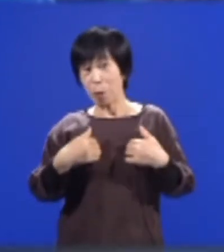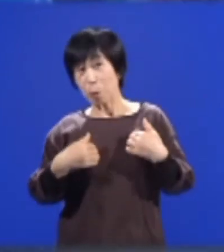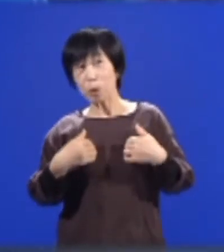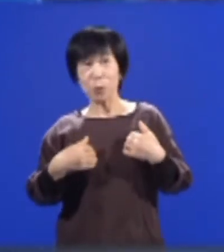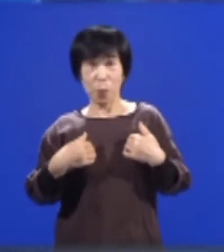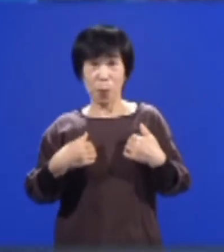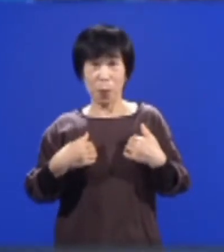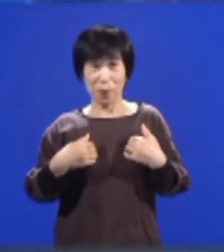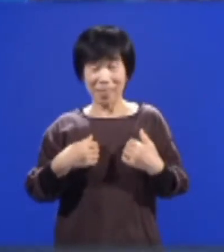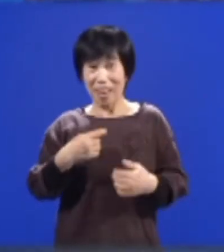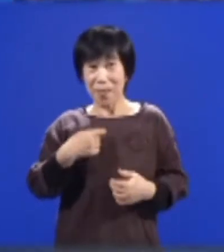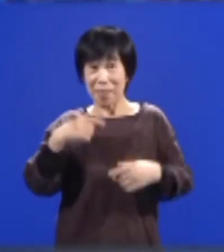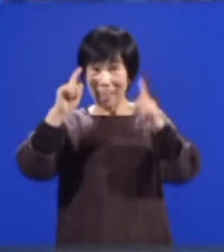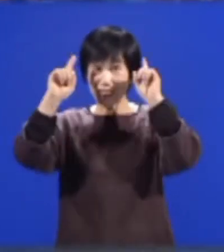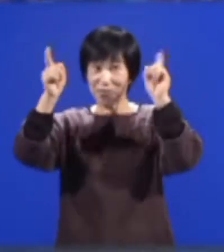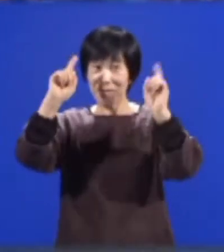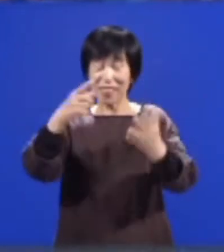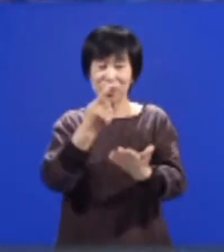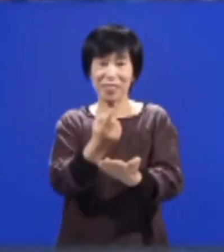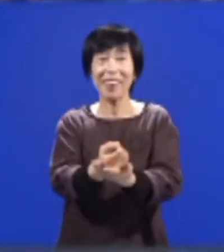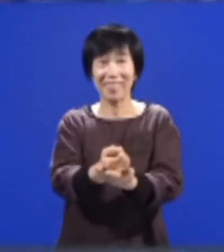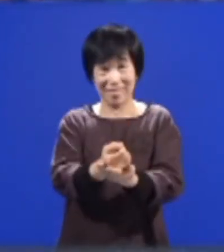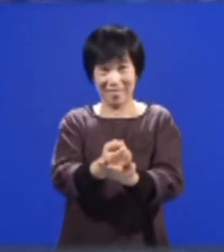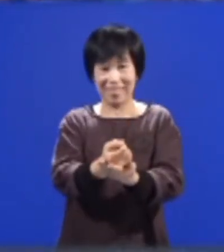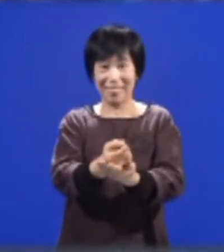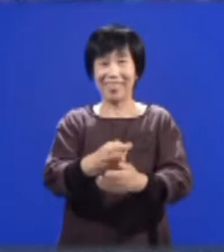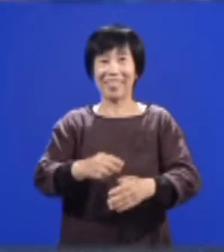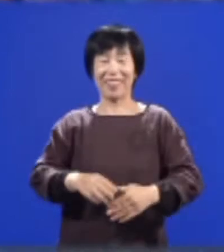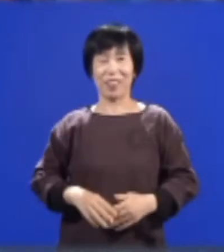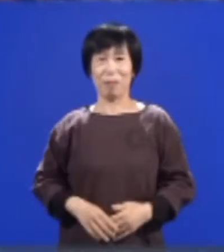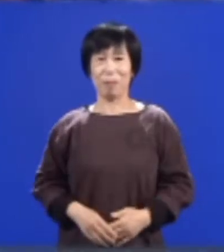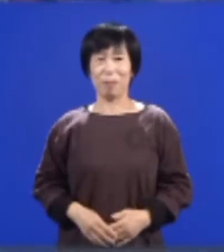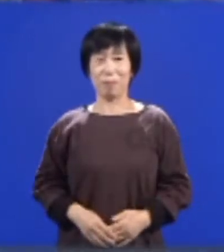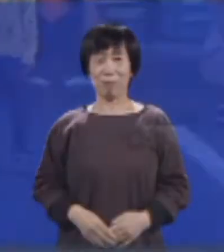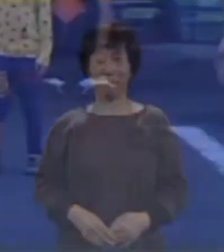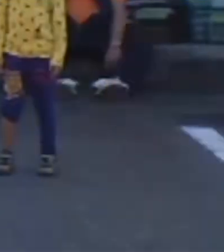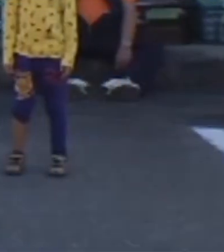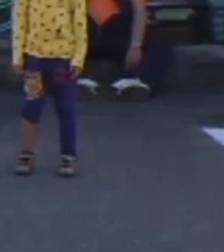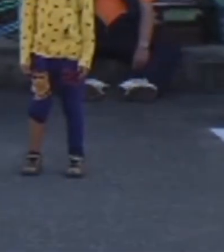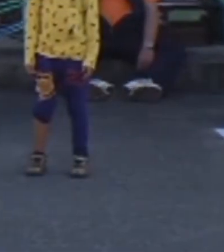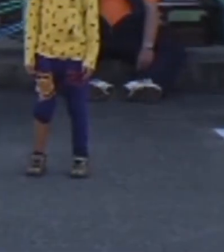ね。私も遊ばせてもらおう。